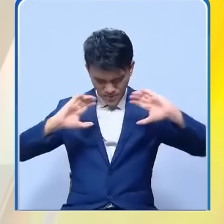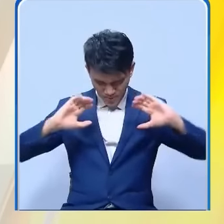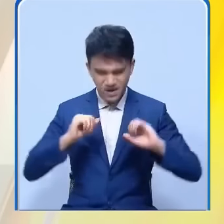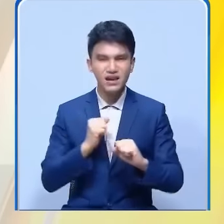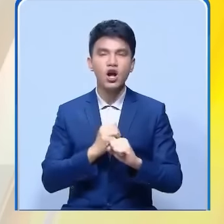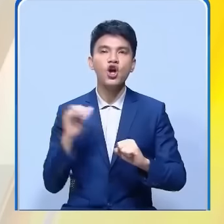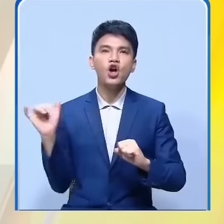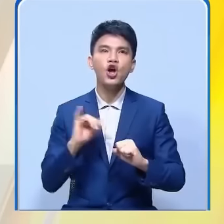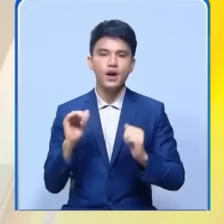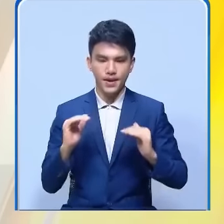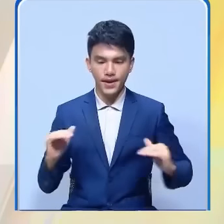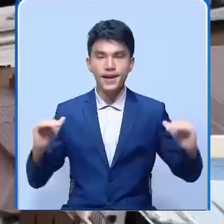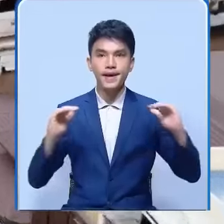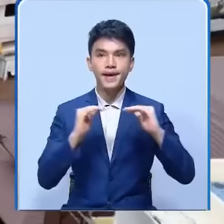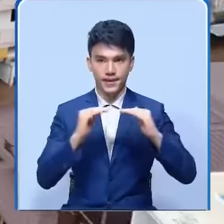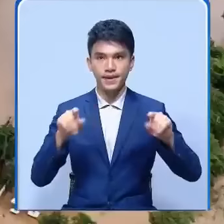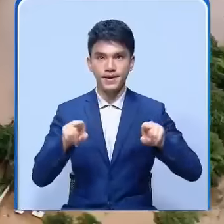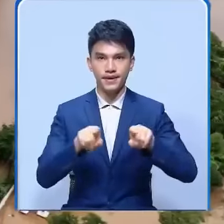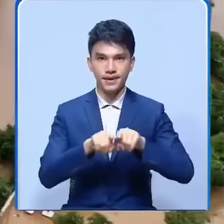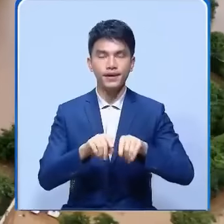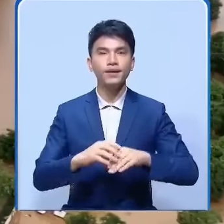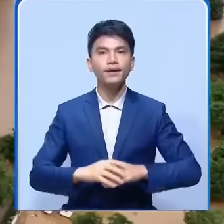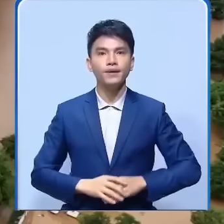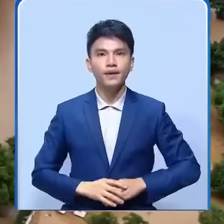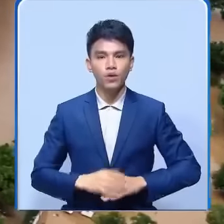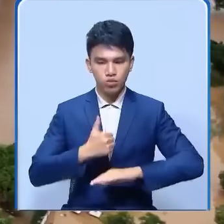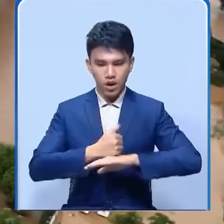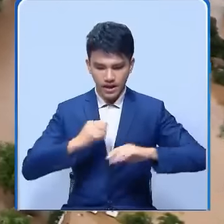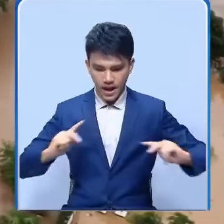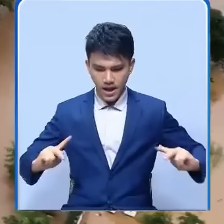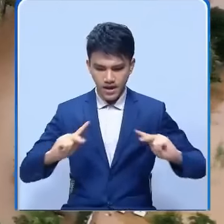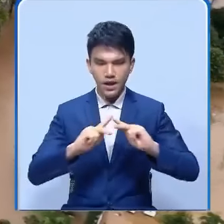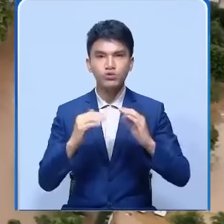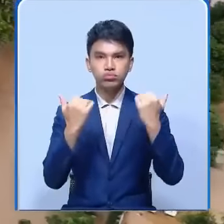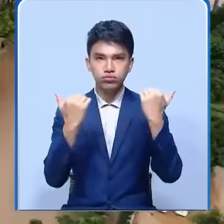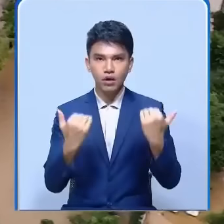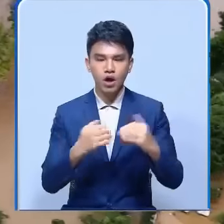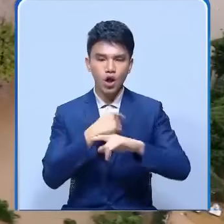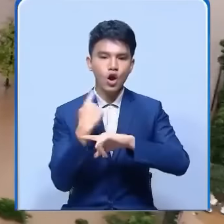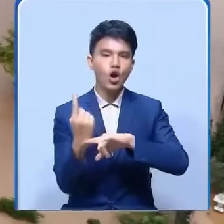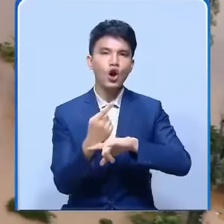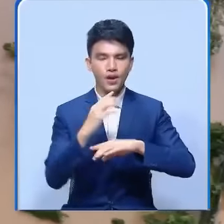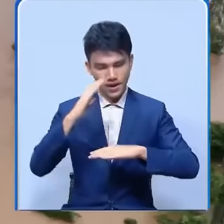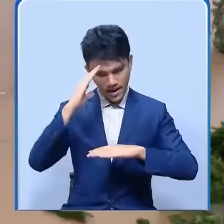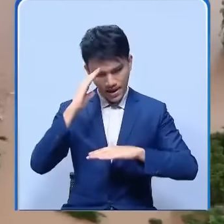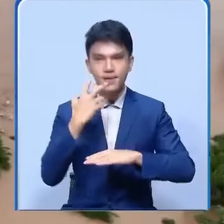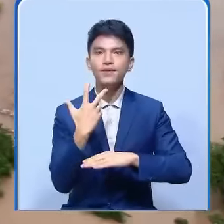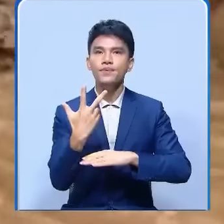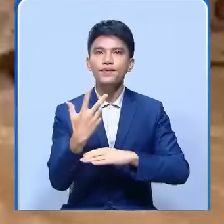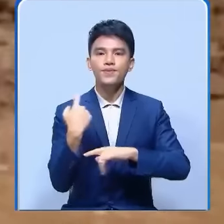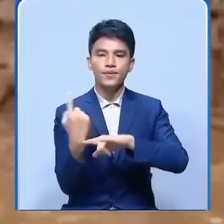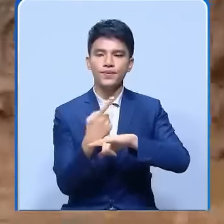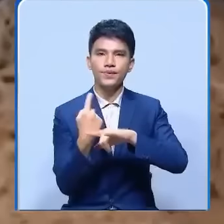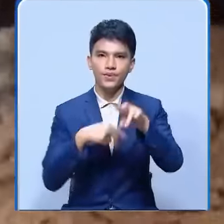นะก็ต้องให้ความเป็นธรรมด้วยเหมือนกันอย่างคุณสุทธิพงษ์จุลเจริญปลัดกระทรวงมหาดไทยบอกว่าตอนนี้มีเฮลิคอปเตอร์ของทหาร3ลำขึ้นบินตรว